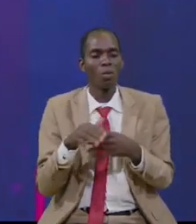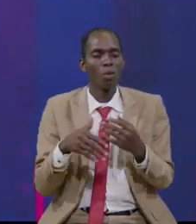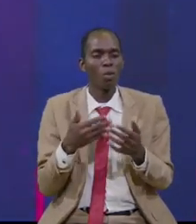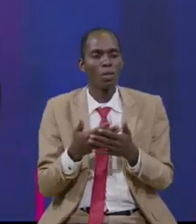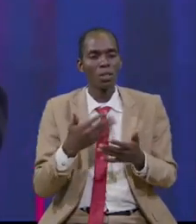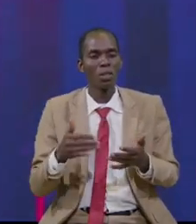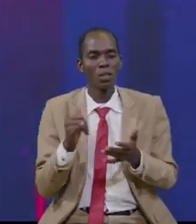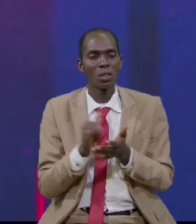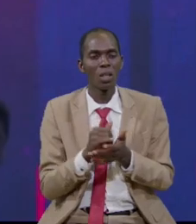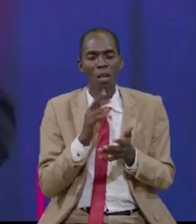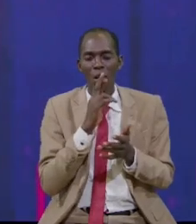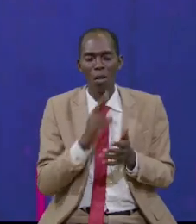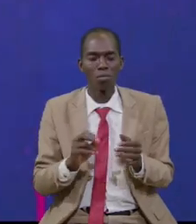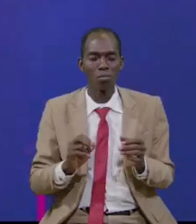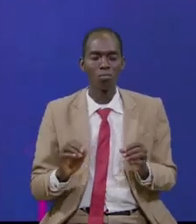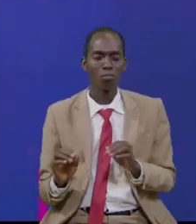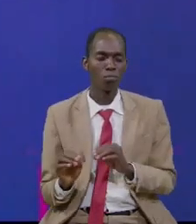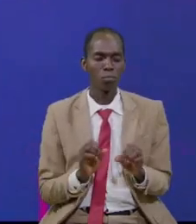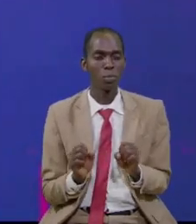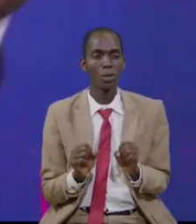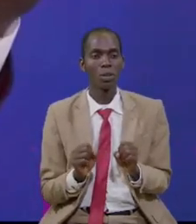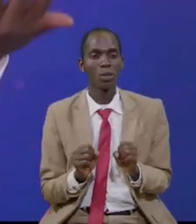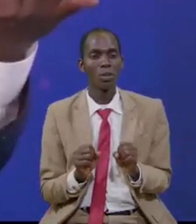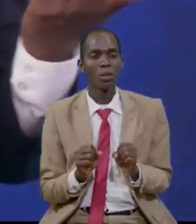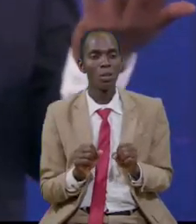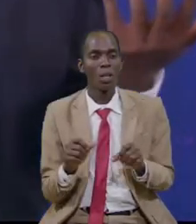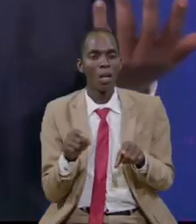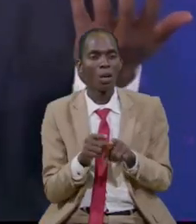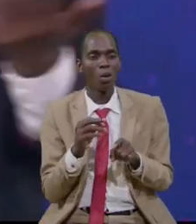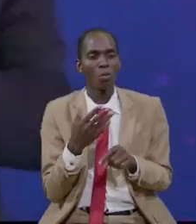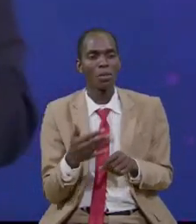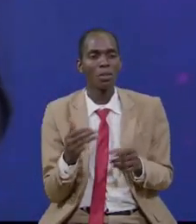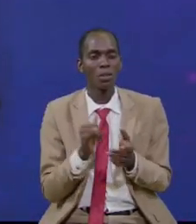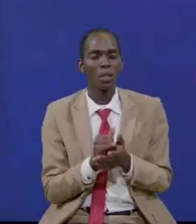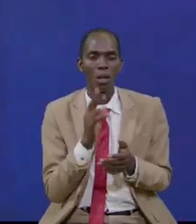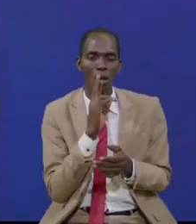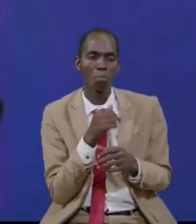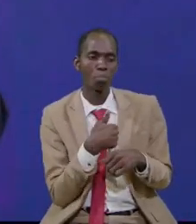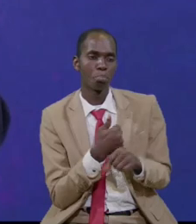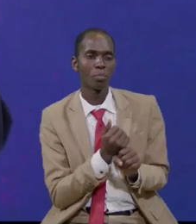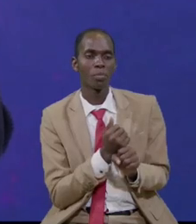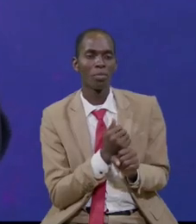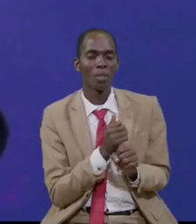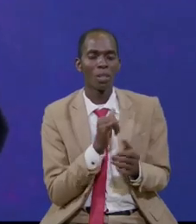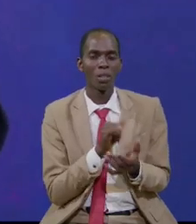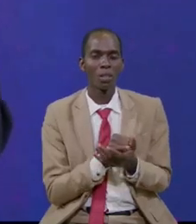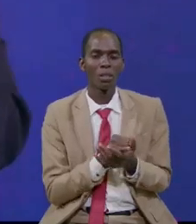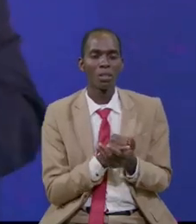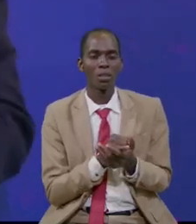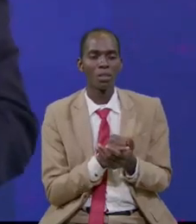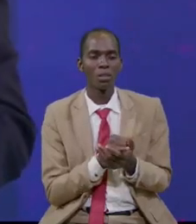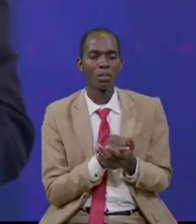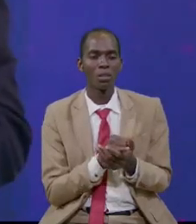Ébranler, comme étant faites pour un temps, afin que les choses